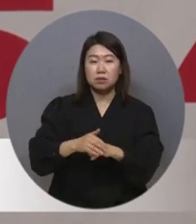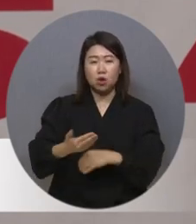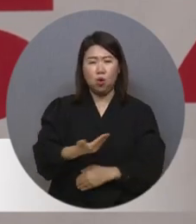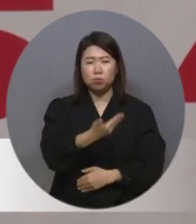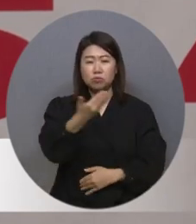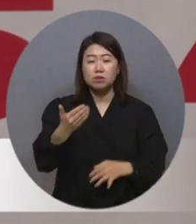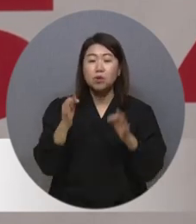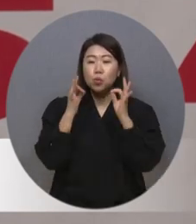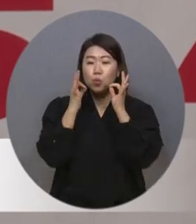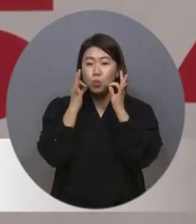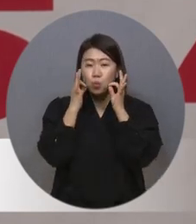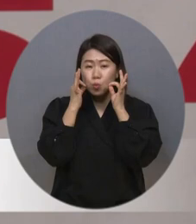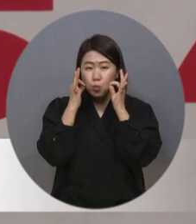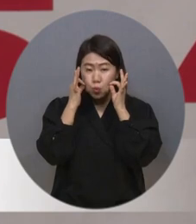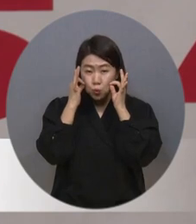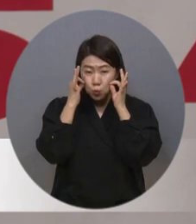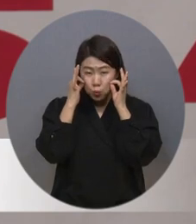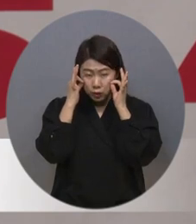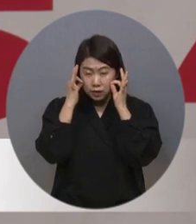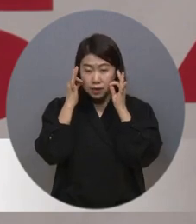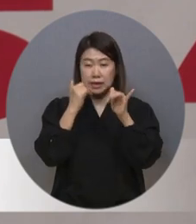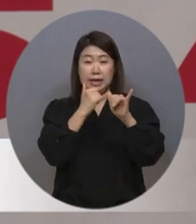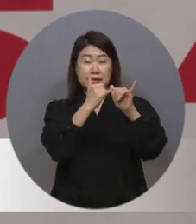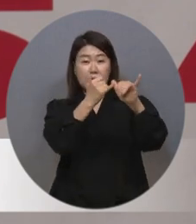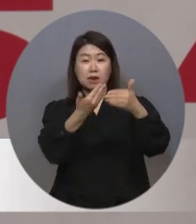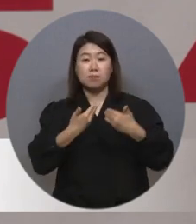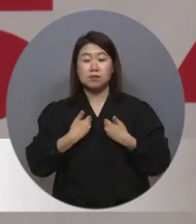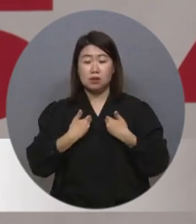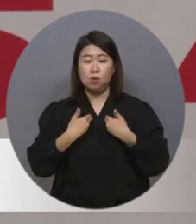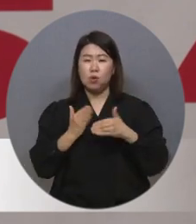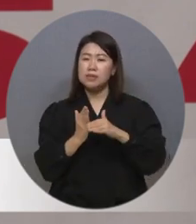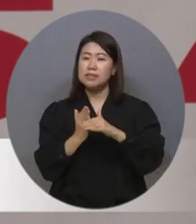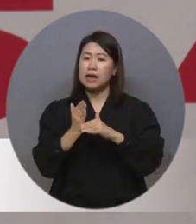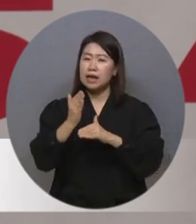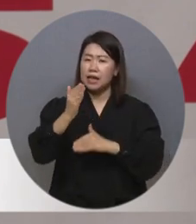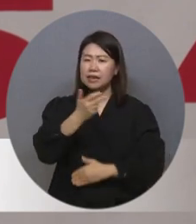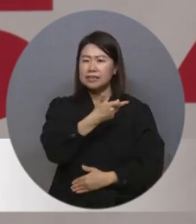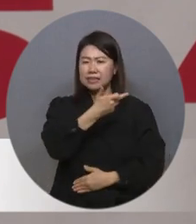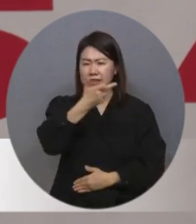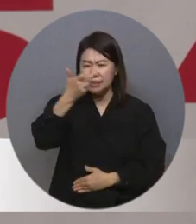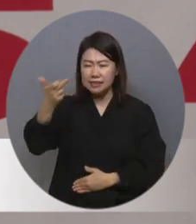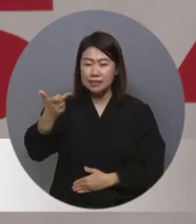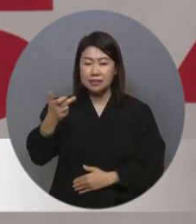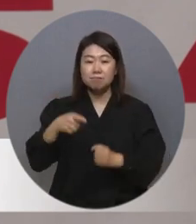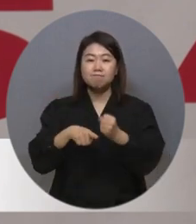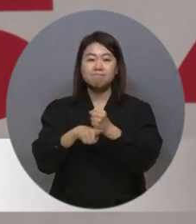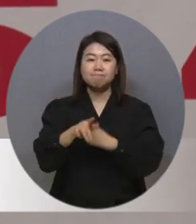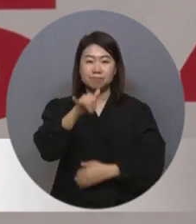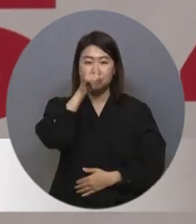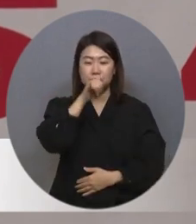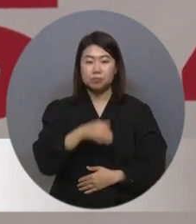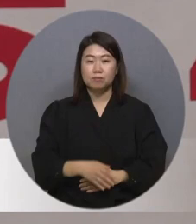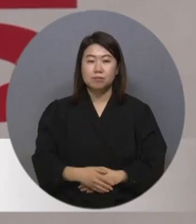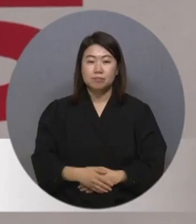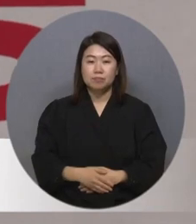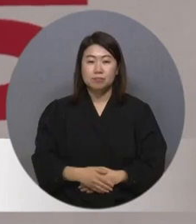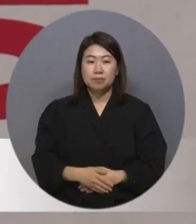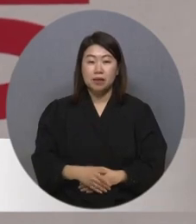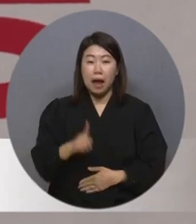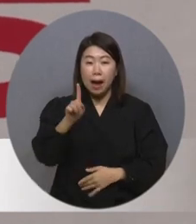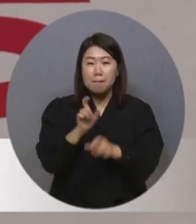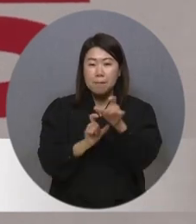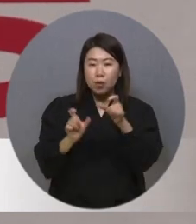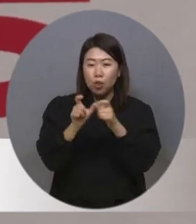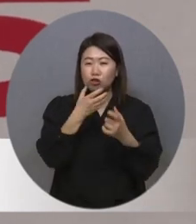그 입상 이상으로 수상 이상으로 더 큰 의미가 있다고 생각을 합니다. 다시